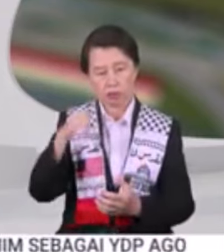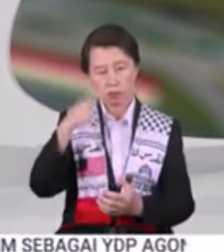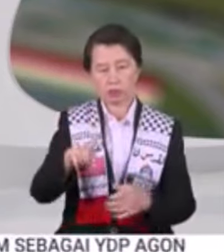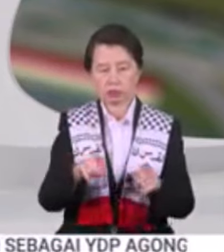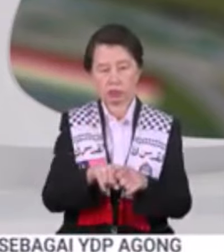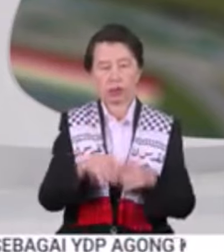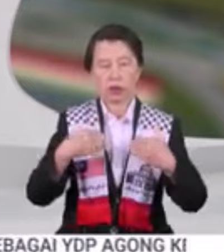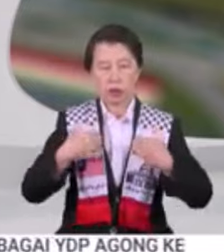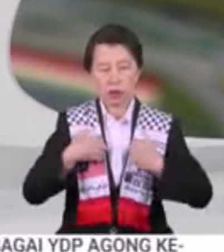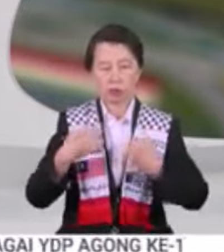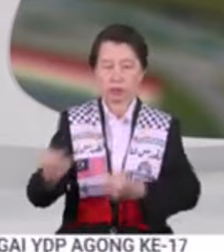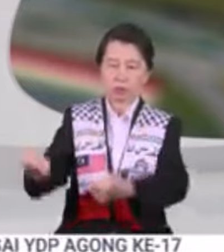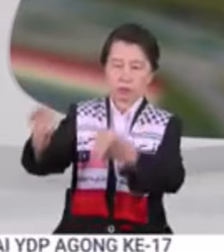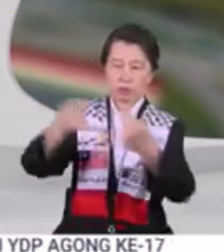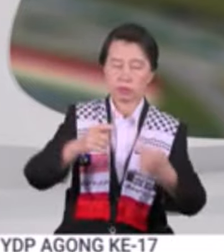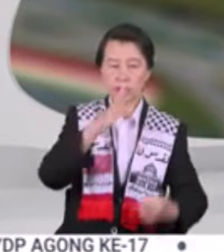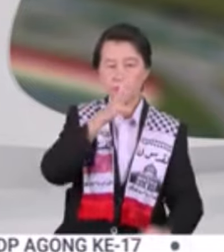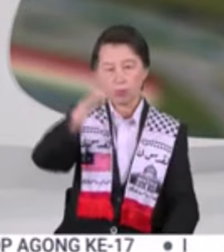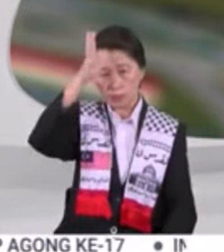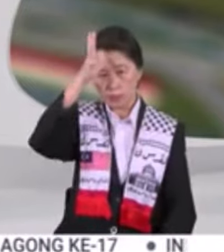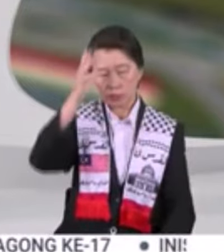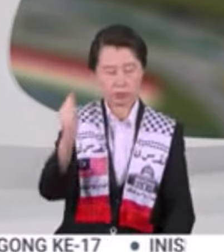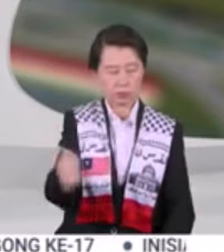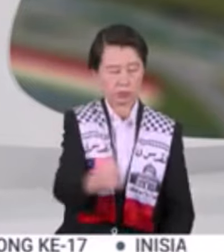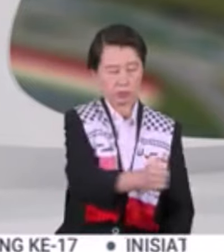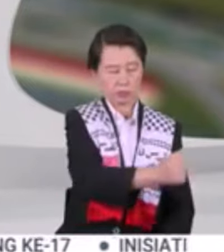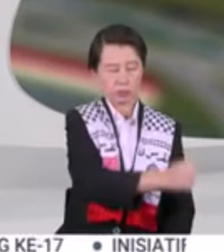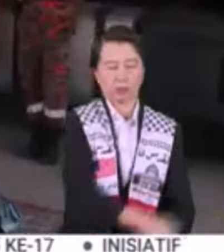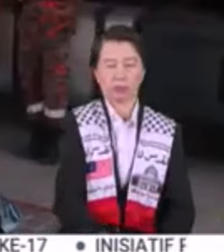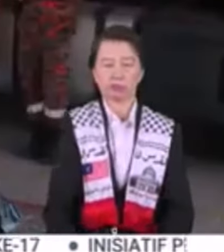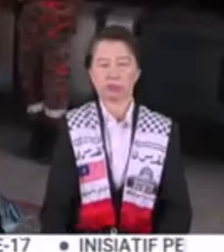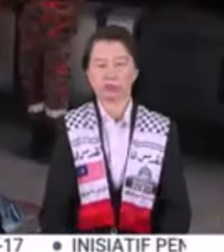turut diserikan dengan kehadiran ibu bapa masing-masing.